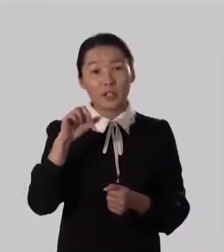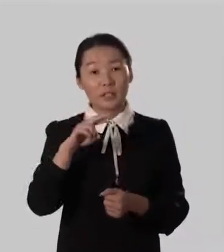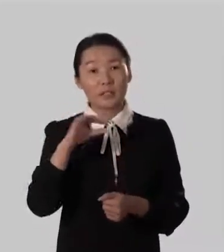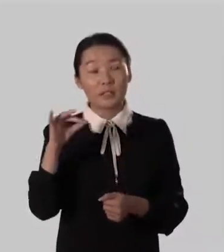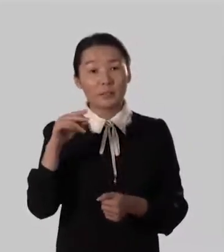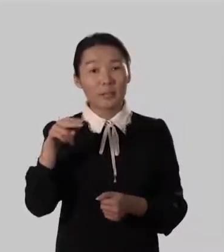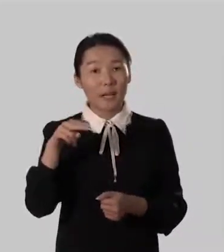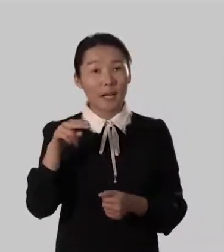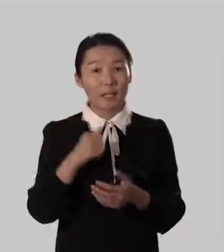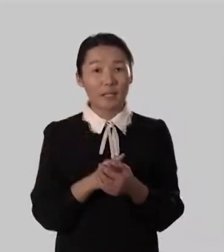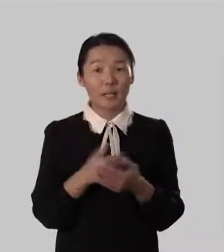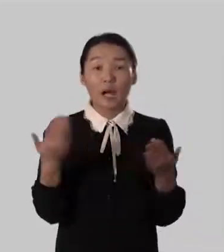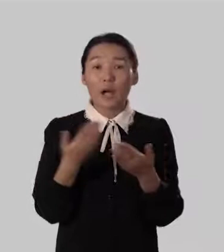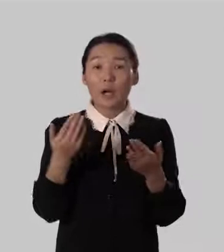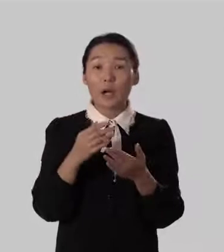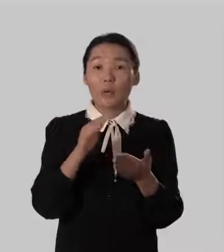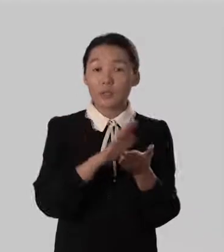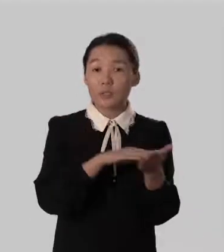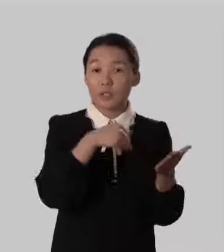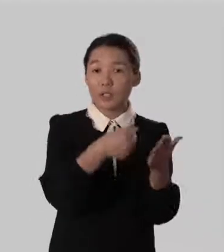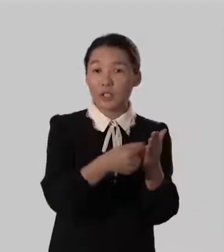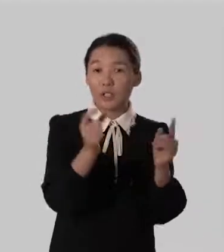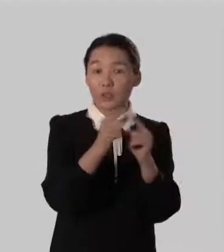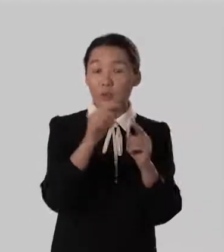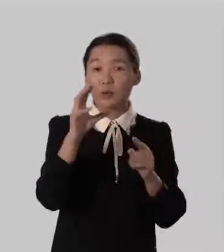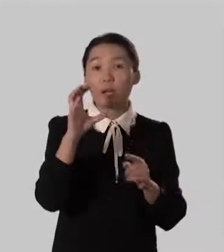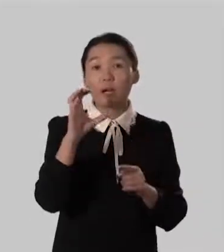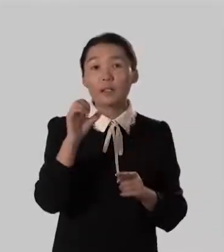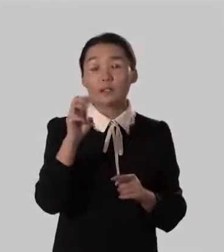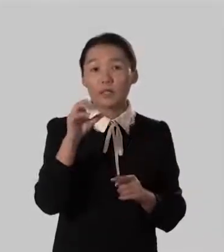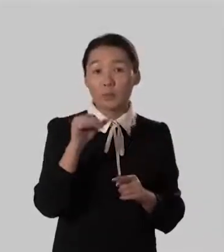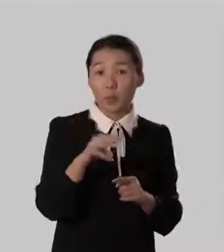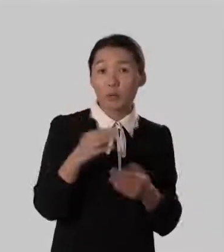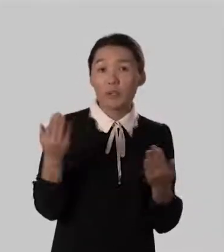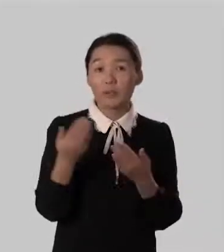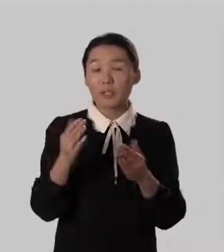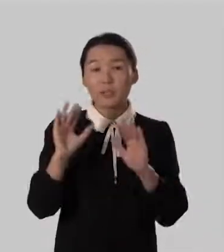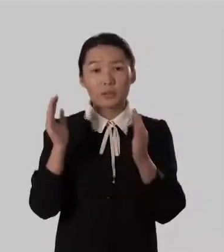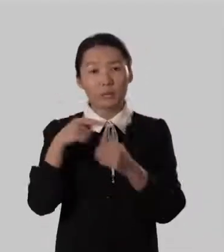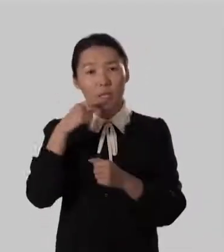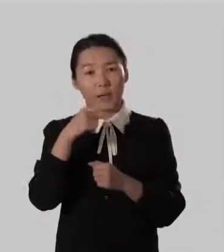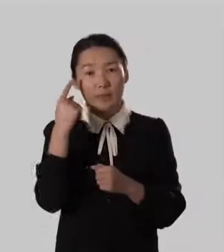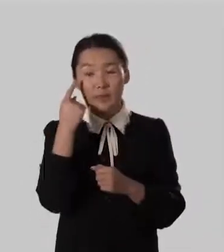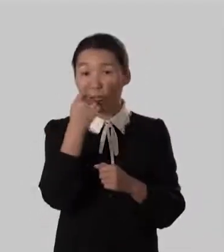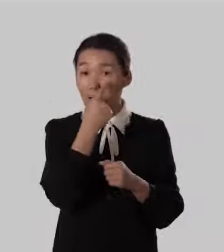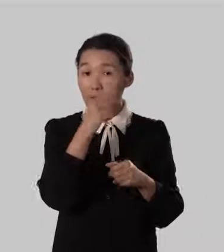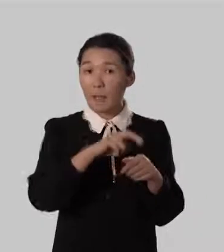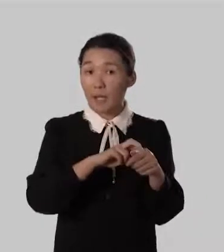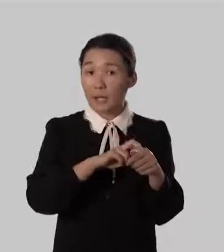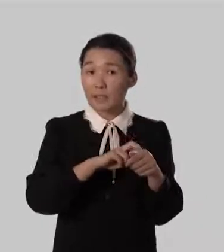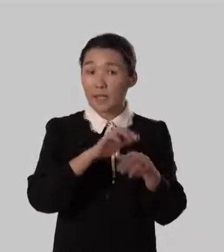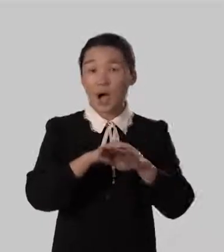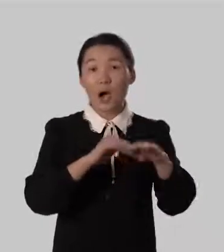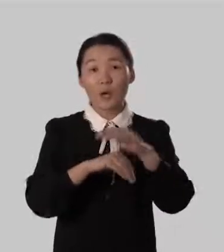прилагательных каково значение слова саму и в каких случаях говорят глаза боятся